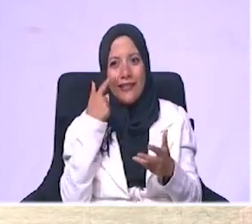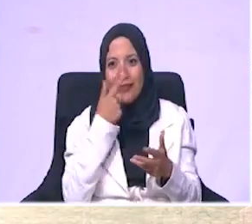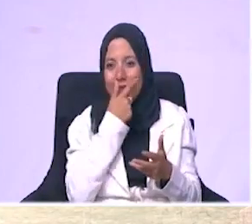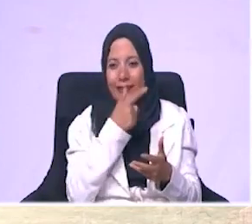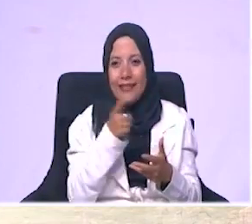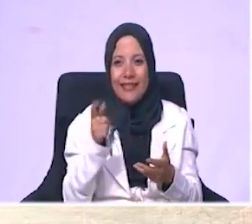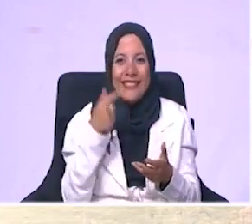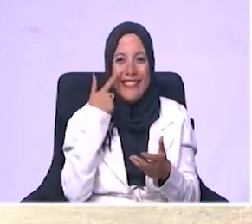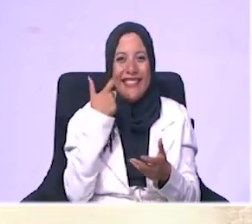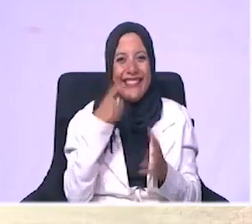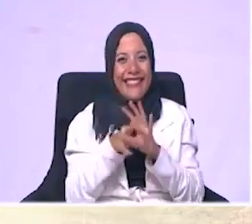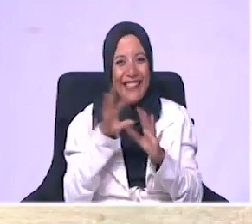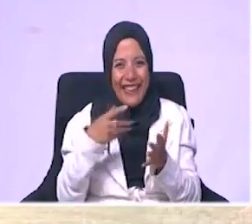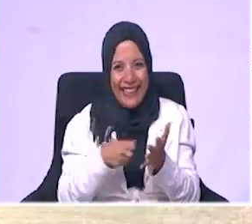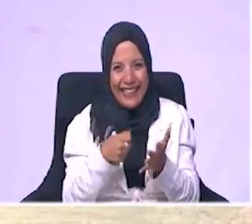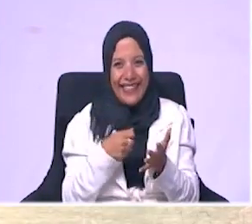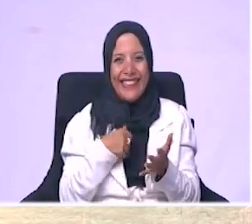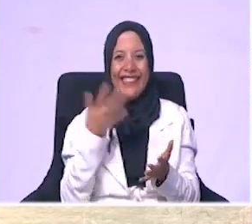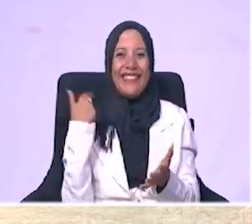خلي بالك يعني